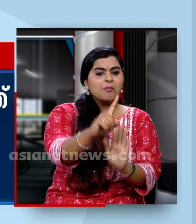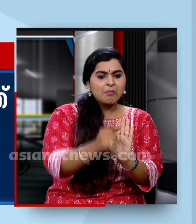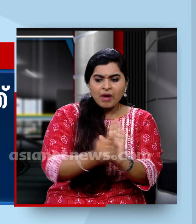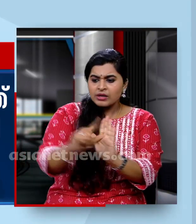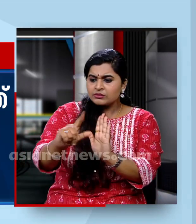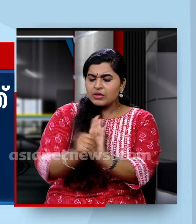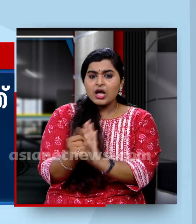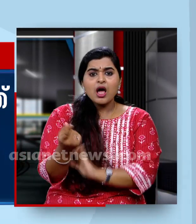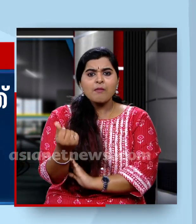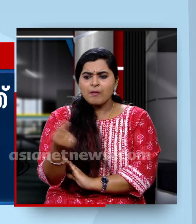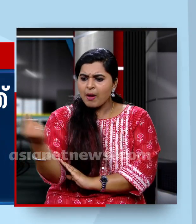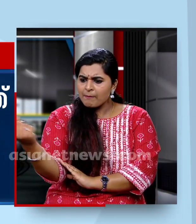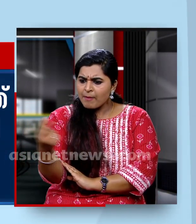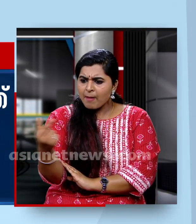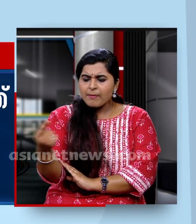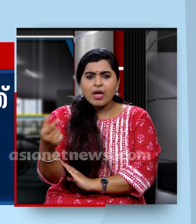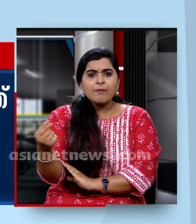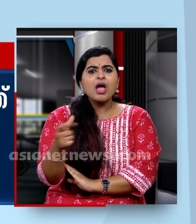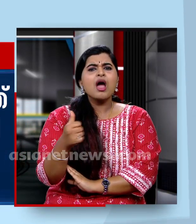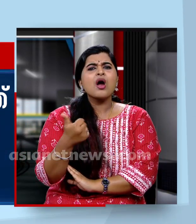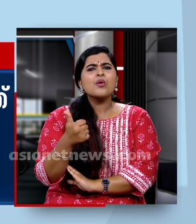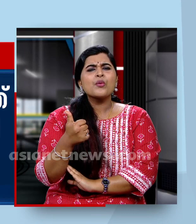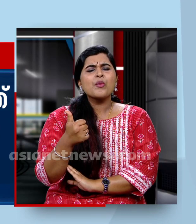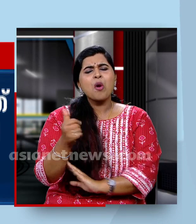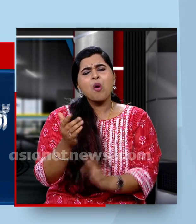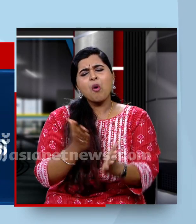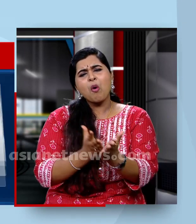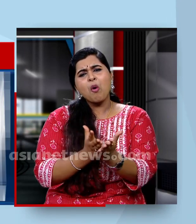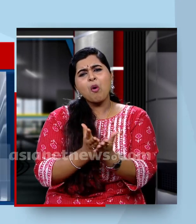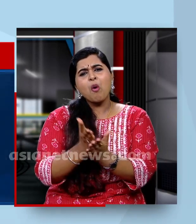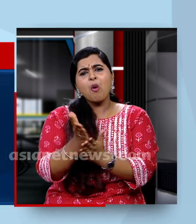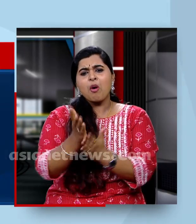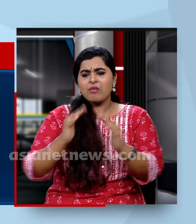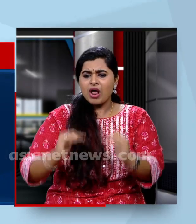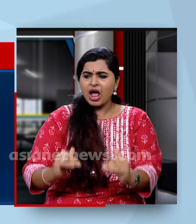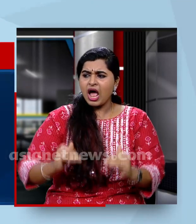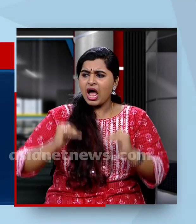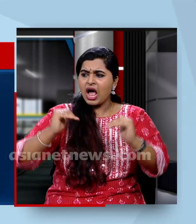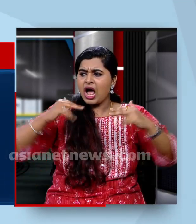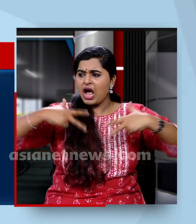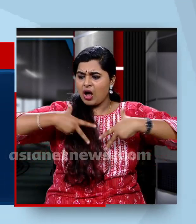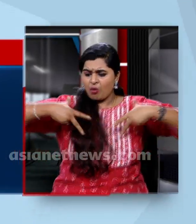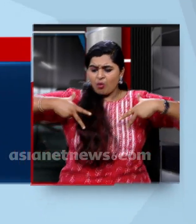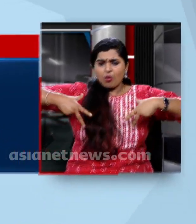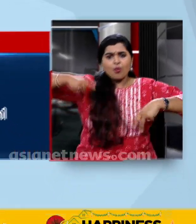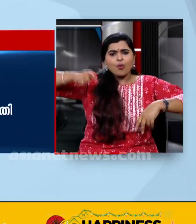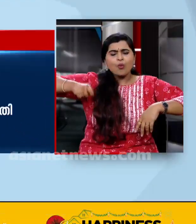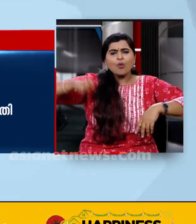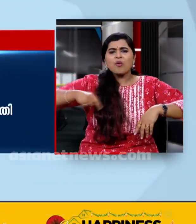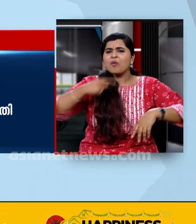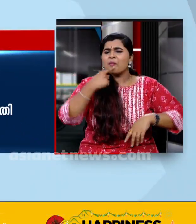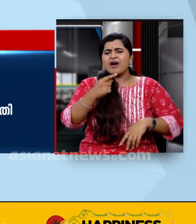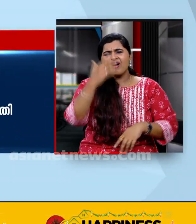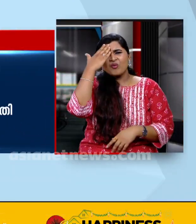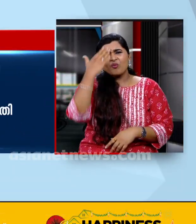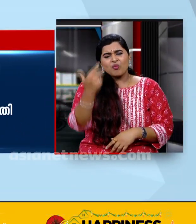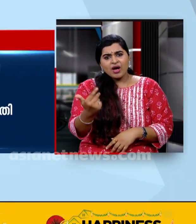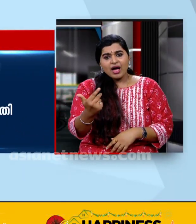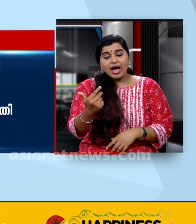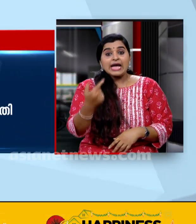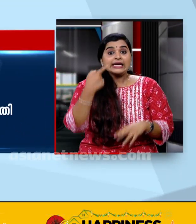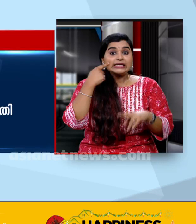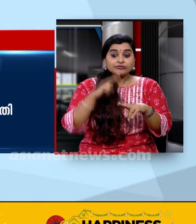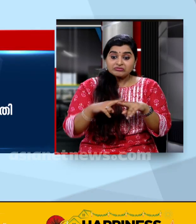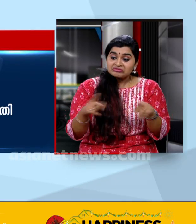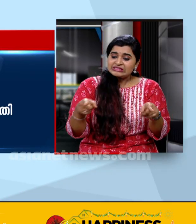ഹൈക്കോടതി ഇങ്ങനെ തുടർച്ചയായി പരിഗണിക്കേണ്ടി വരുന്നത് തന്നെ വലിയ വിഷമകരവും ദുഃഖകരവുമാണെന്നാണ് കോടതി പറയുന്നത്. അതുകൊണ്ട് ഇനിയും ഇത്തരം കാര്യങ്ങൾ